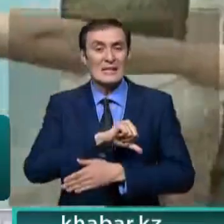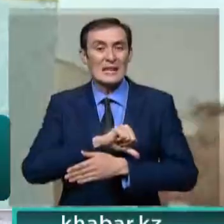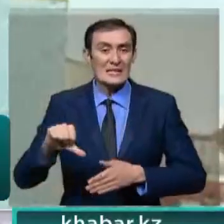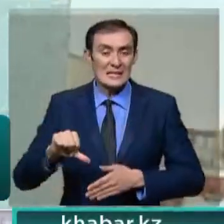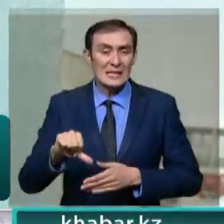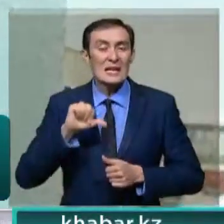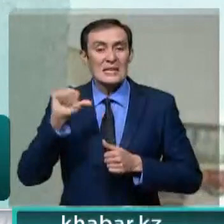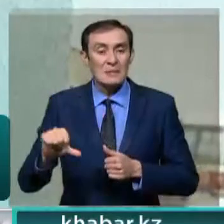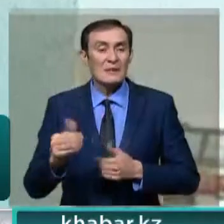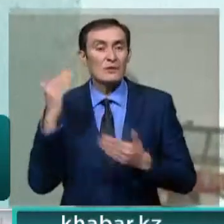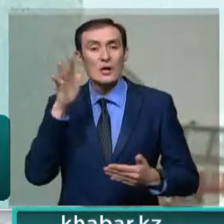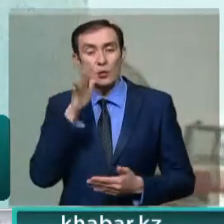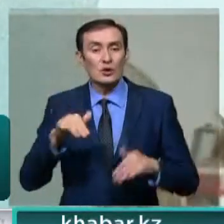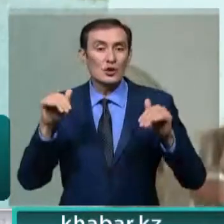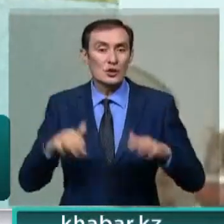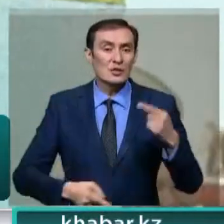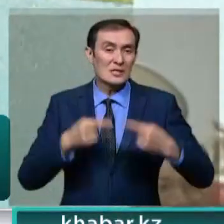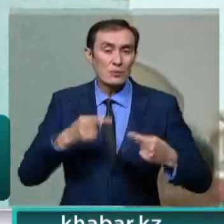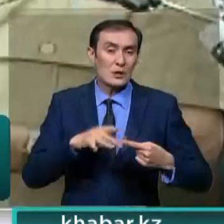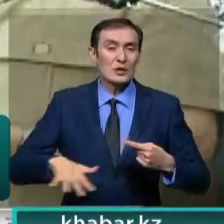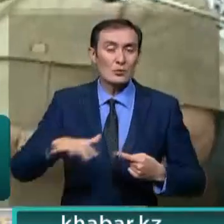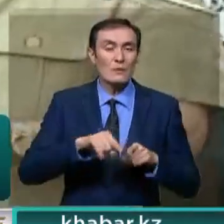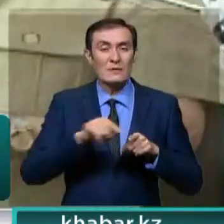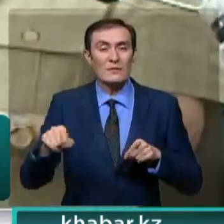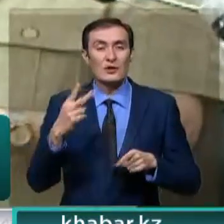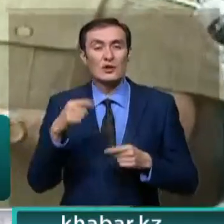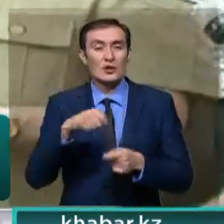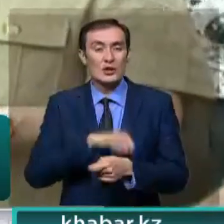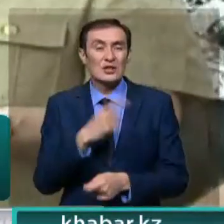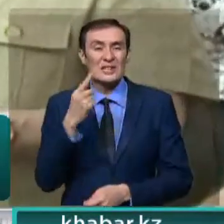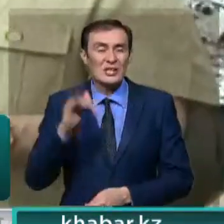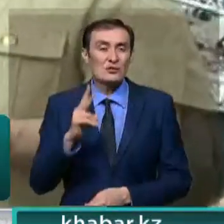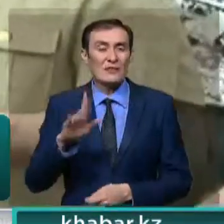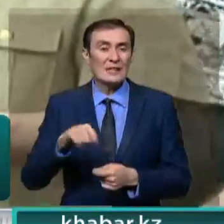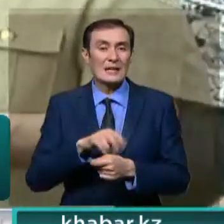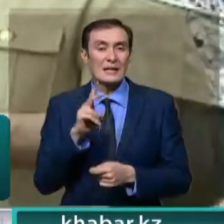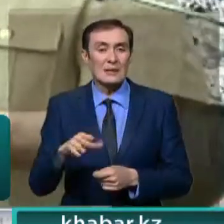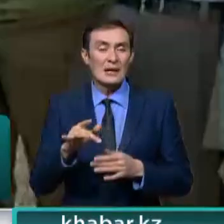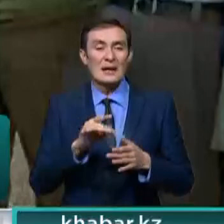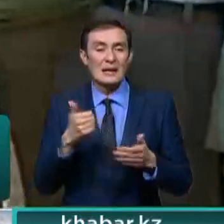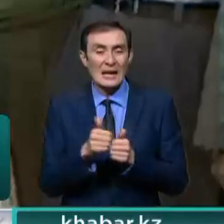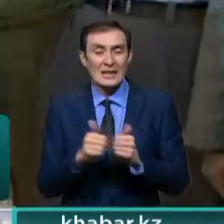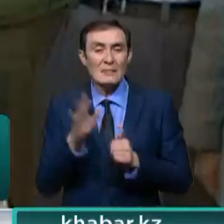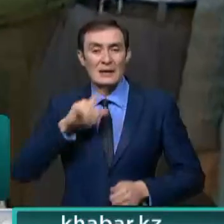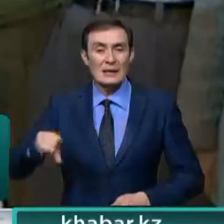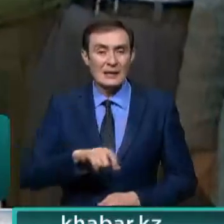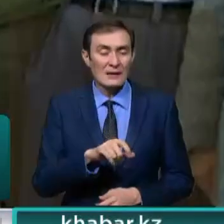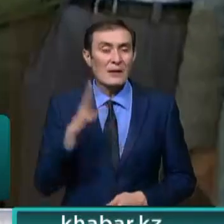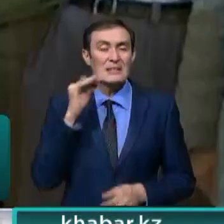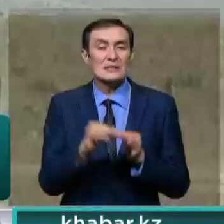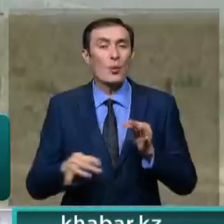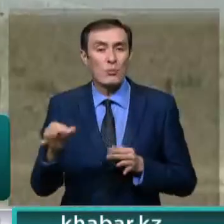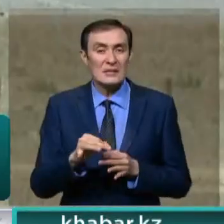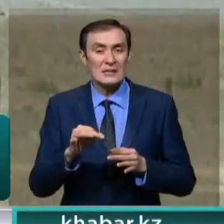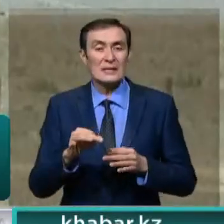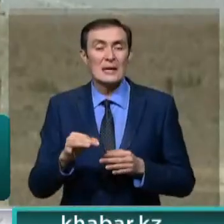границе. Именно в те годы решился спор о территории почти в 1000 квадратных метров в районе реки Сары-Чельде в Алматинской